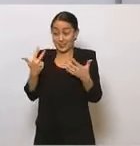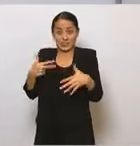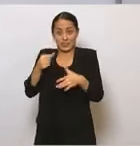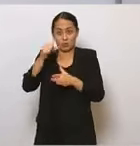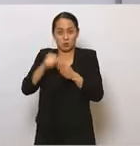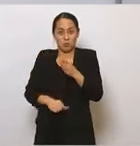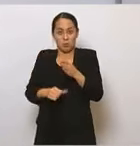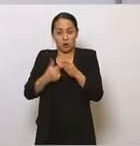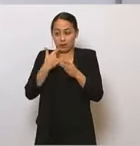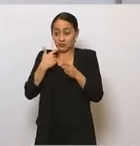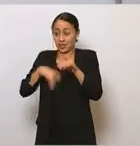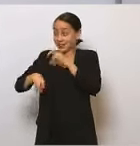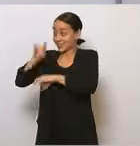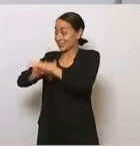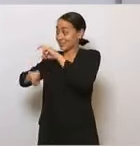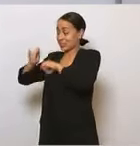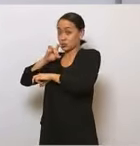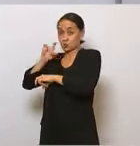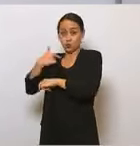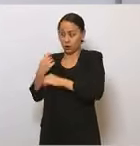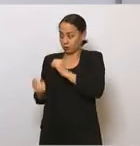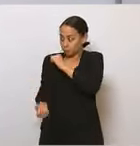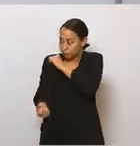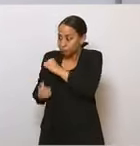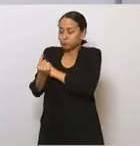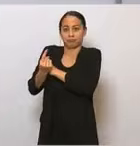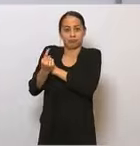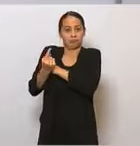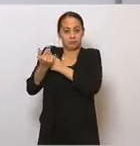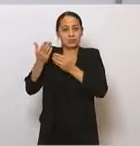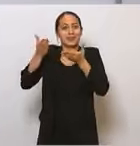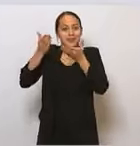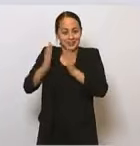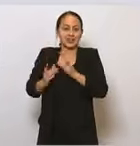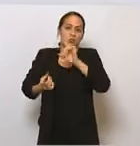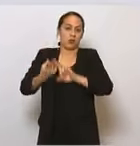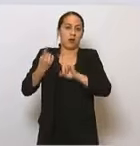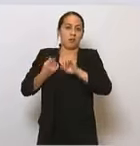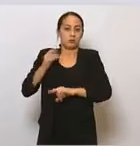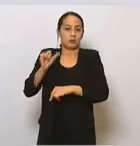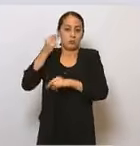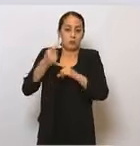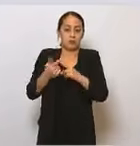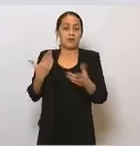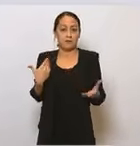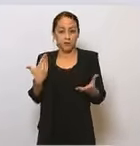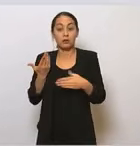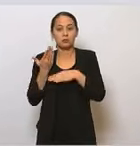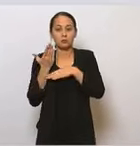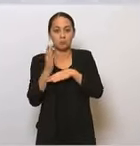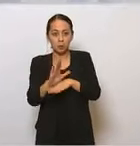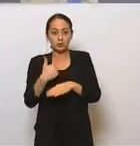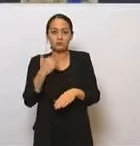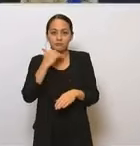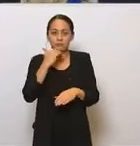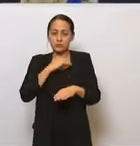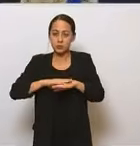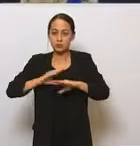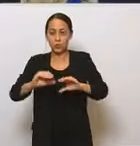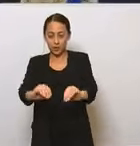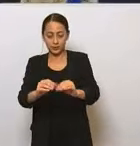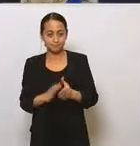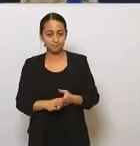que non seulement elle sait réguler, mais elle sait le faire vite et efficacement. Merci beaucoup. Margrethe, do you want to have a last